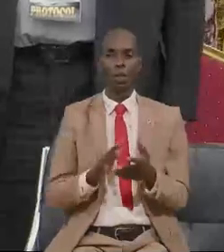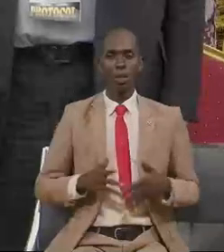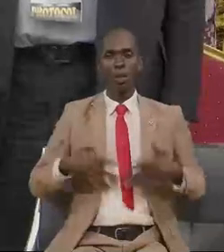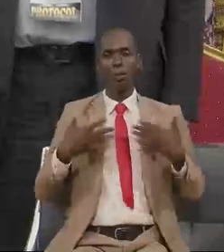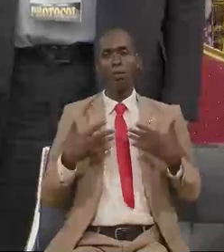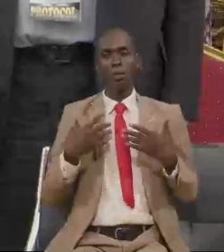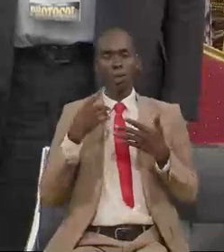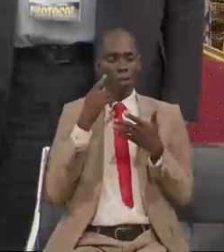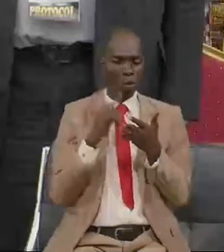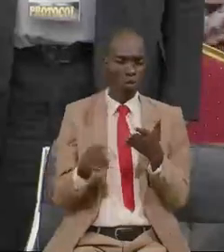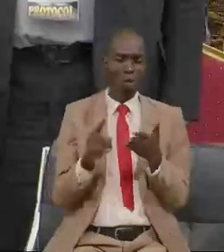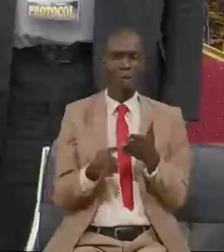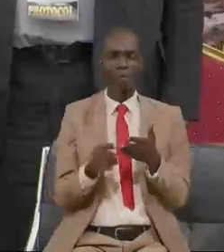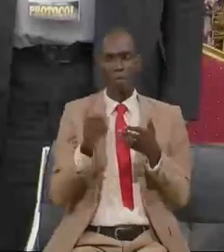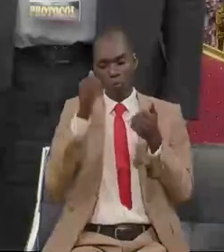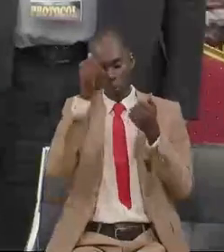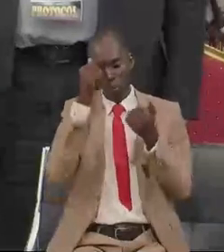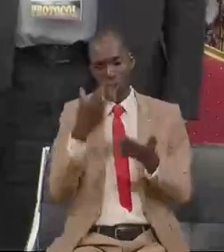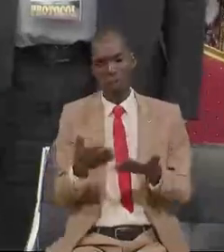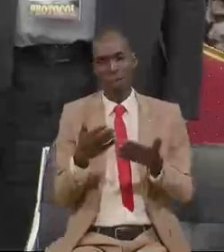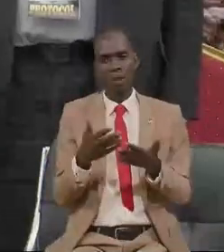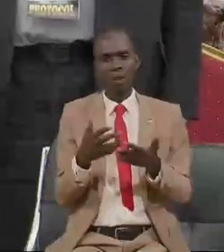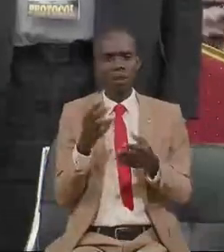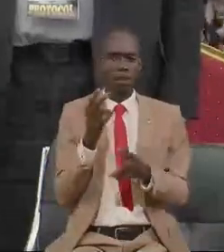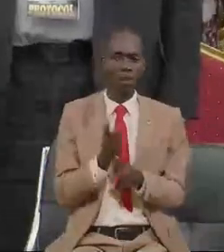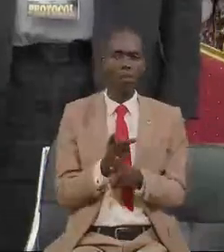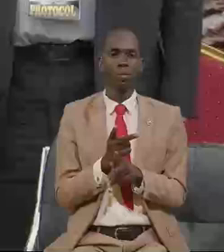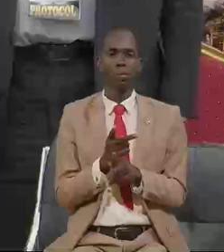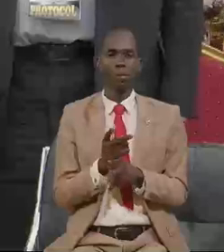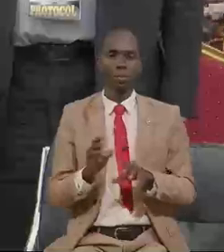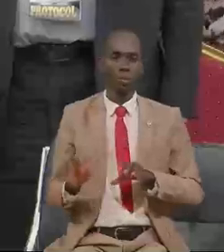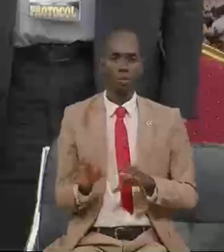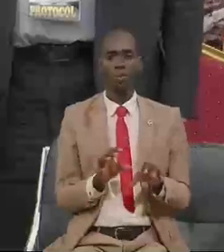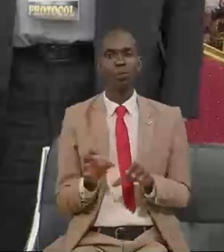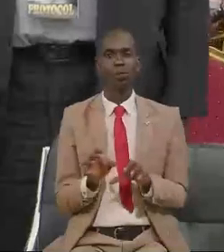Observe. Obéis. Garde. Pratique.